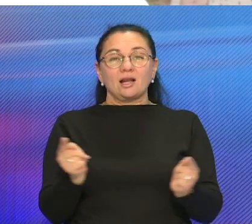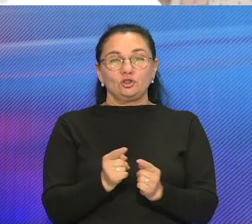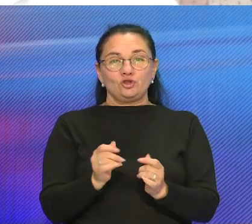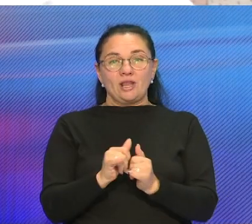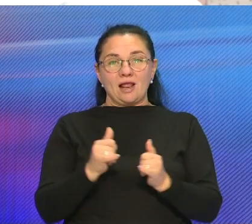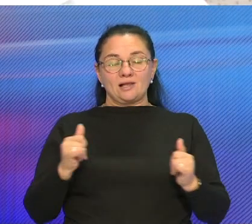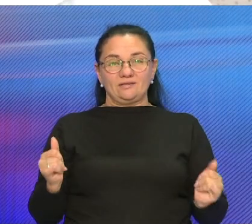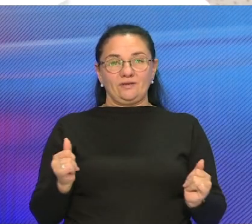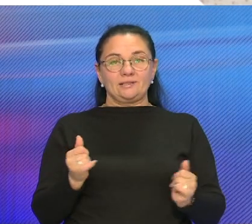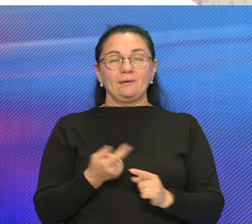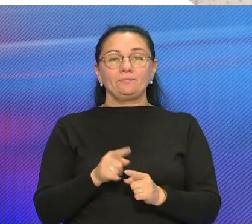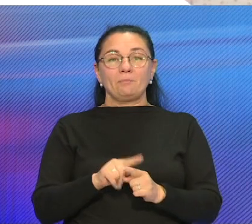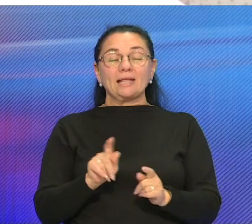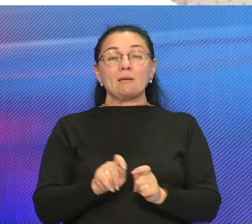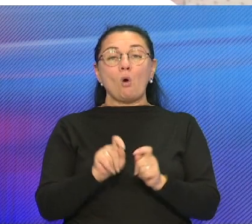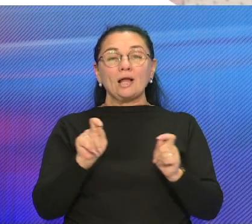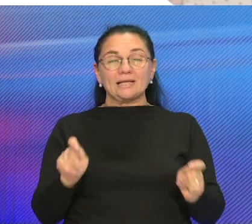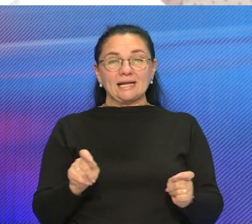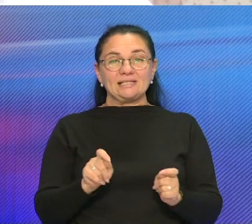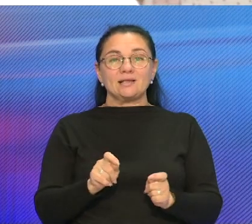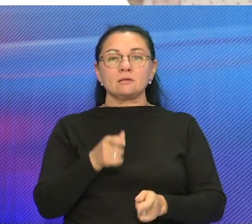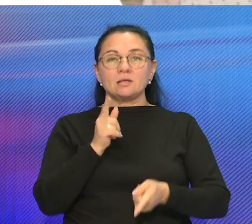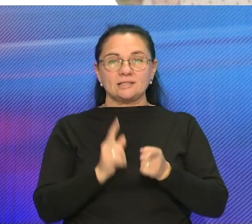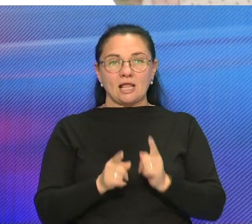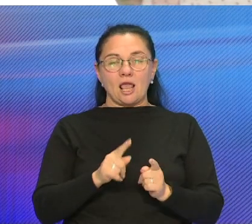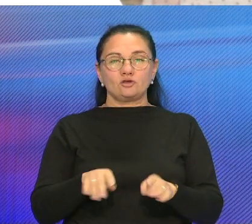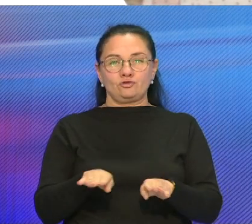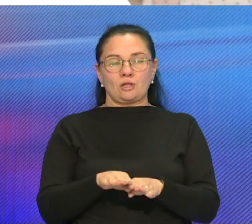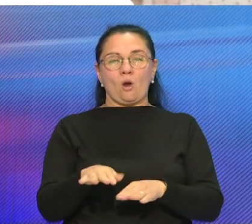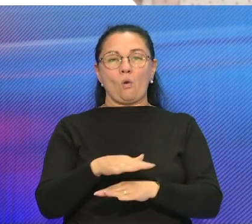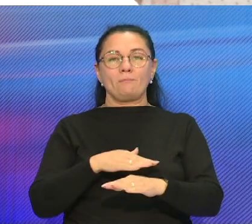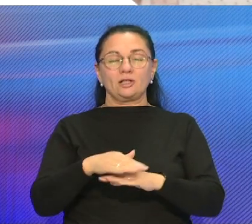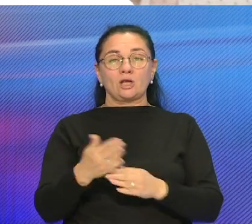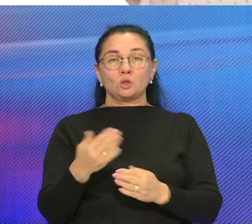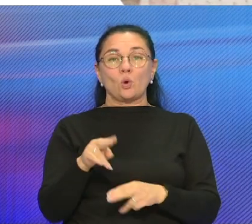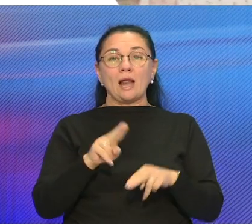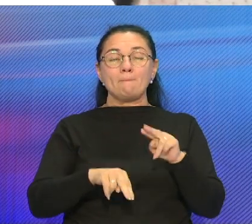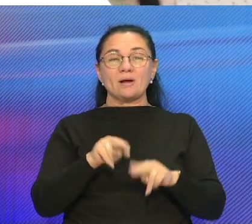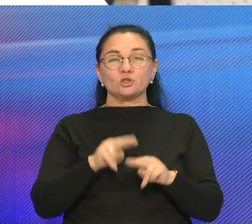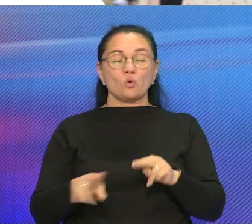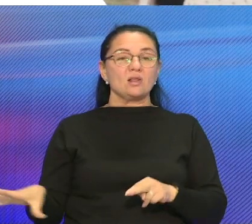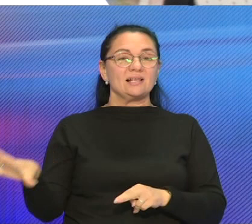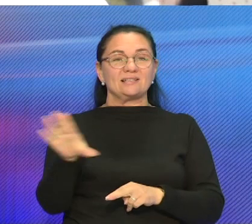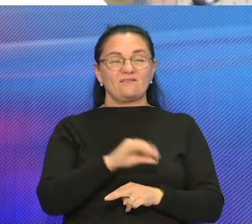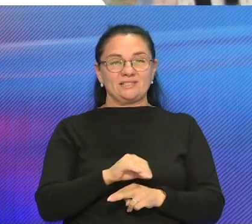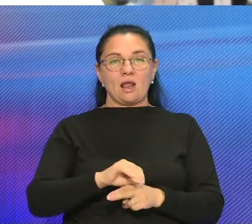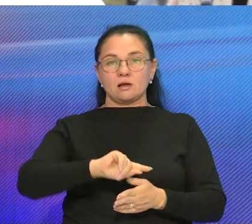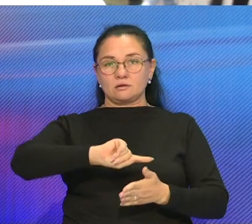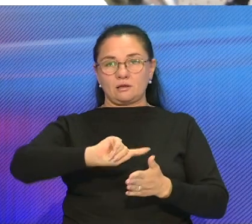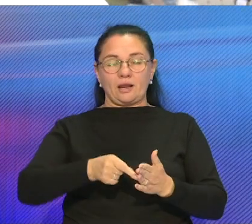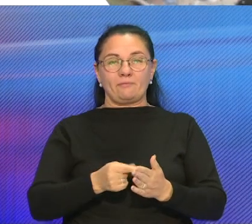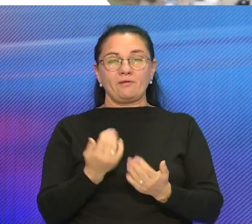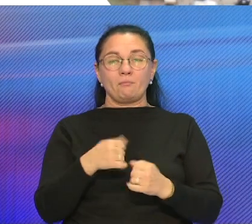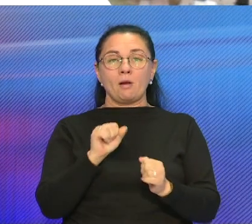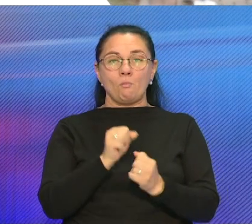Поэтому открытие настоящей профессиональной площадки, которая построена с учетом всех международных требований, на которой мы можем